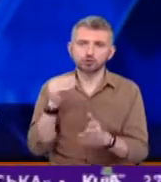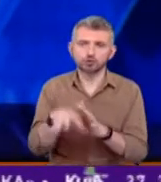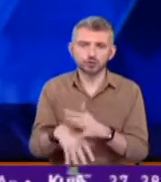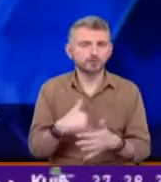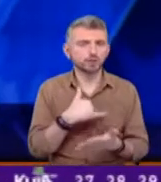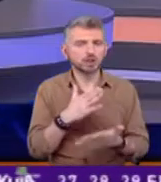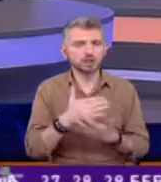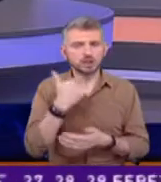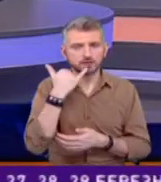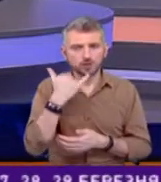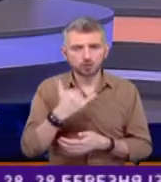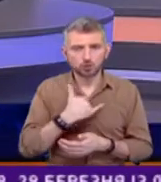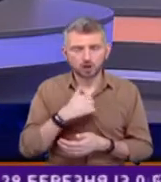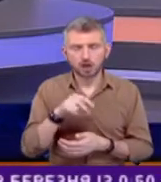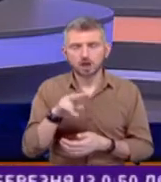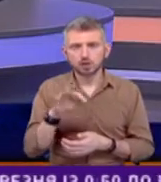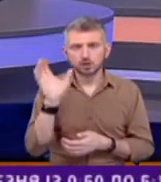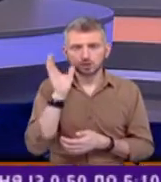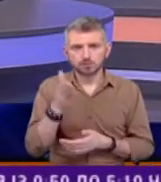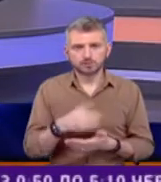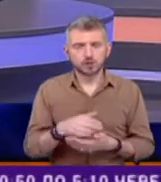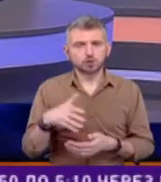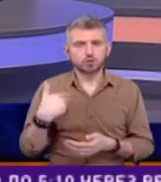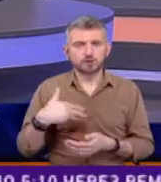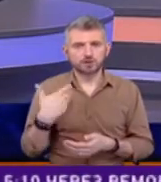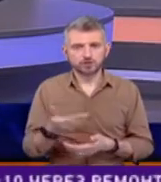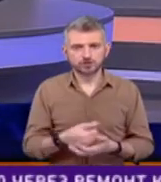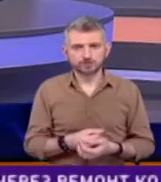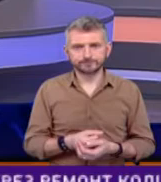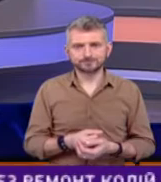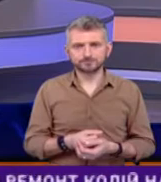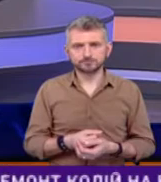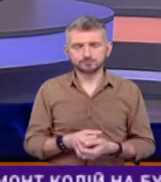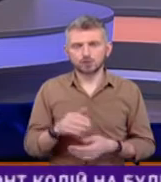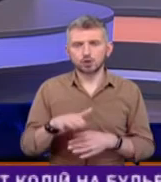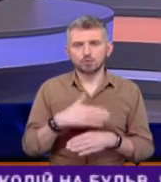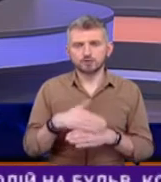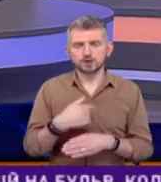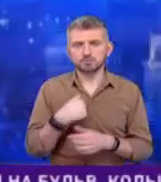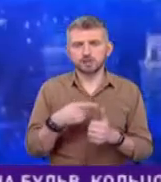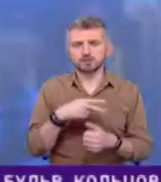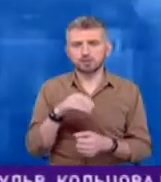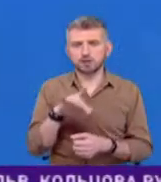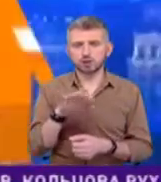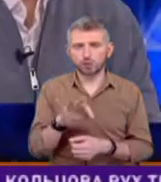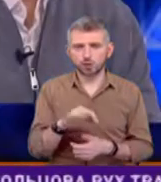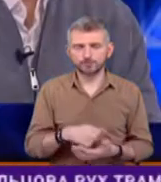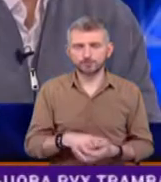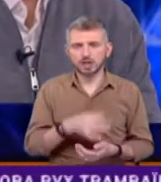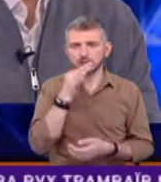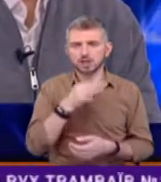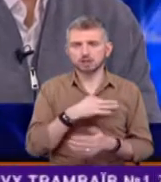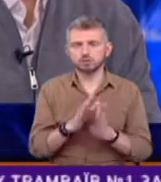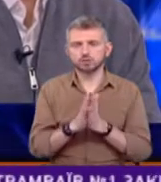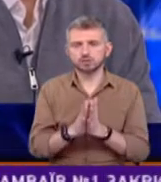нас є телефонний дзвінок на цей момент. Алло, добрий вечір. Добрий вечір. Да, слухаємо вас. Добрий вечір, мене звати Петро. Скажіть,